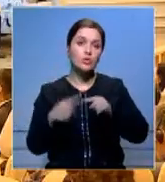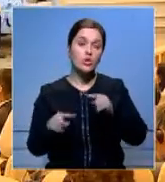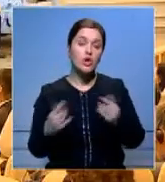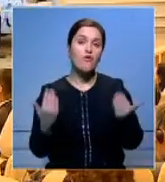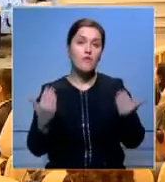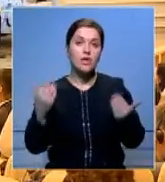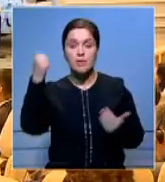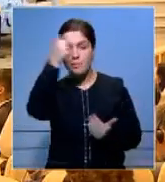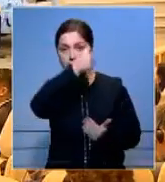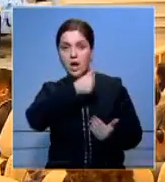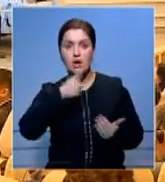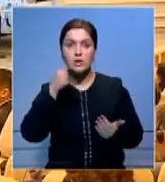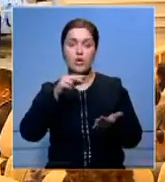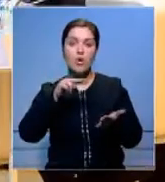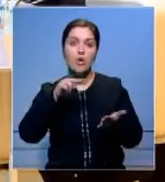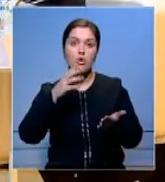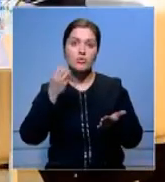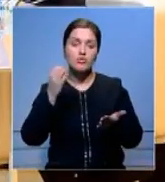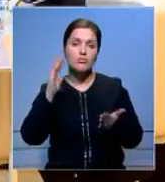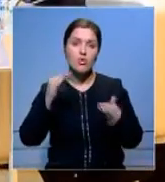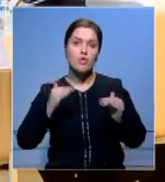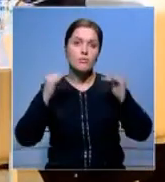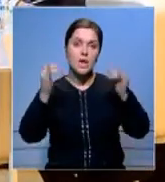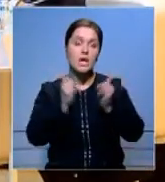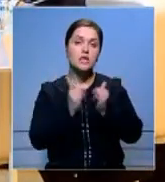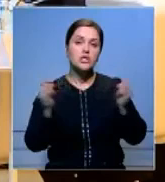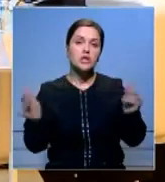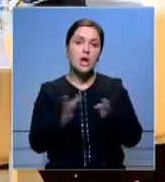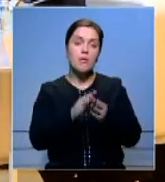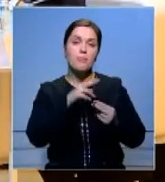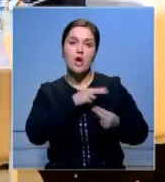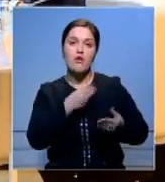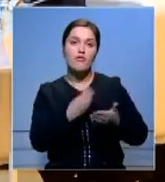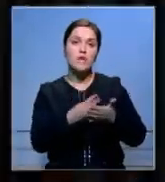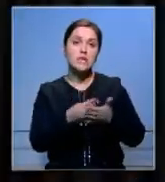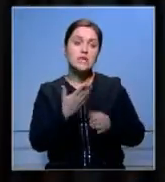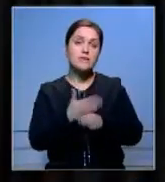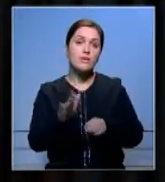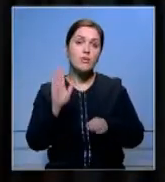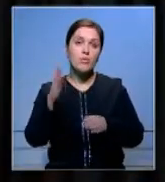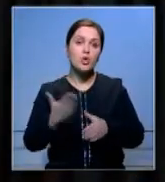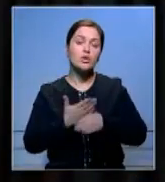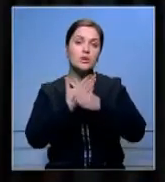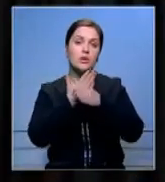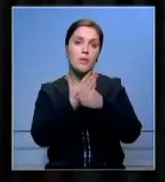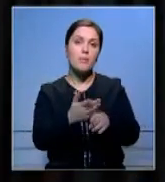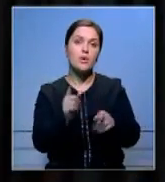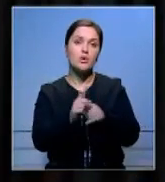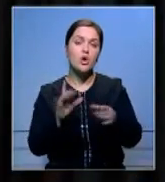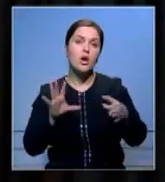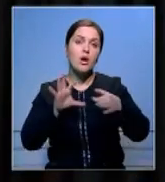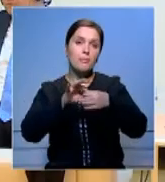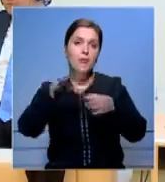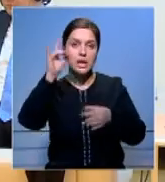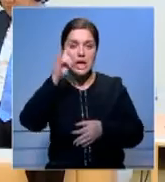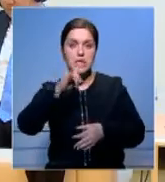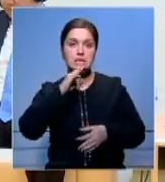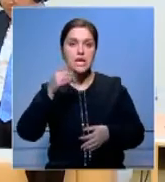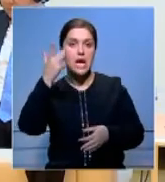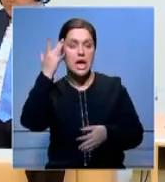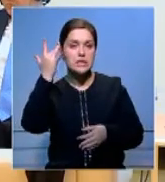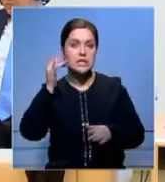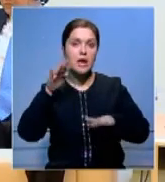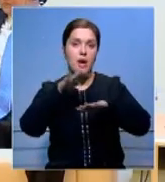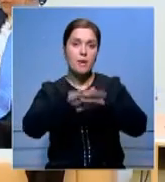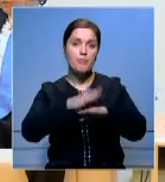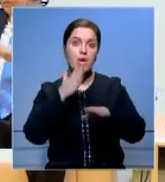В текущем году планка на порядок выше. Расширению сотрудничества в финансовой сфере также будет способствовать присоединению Казахстана к Азиатскому